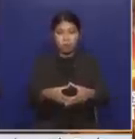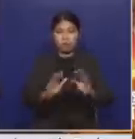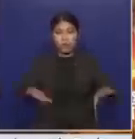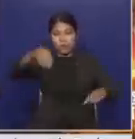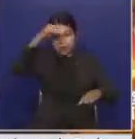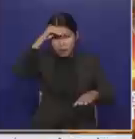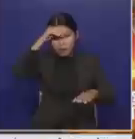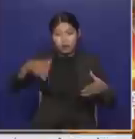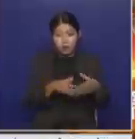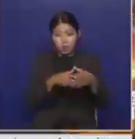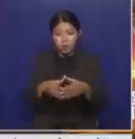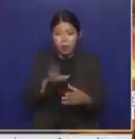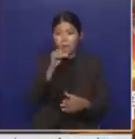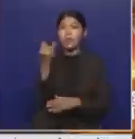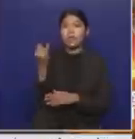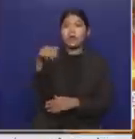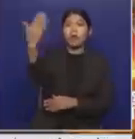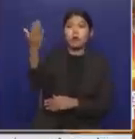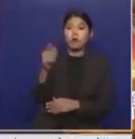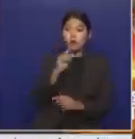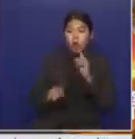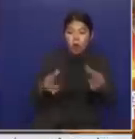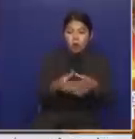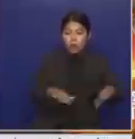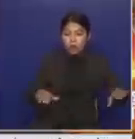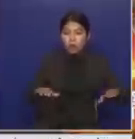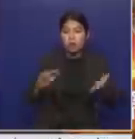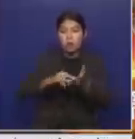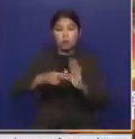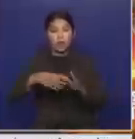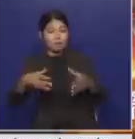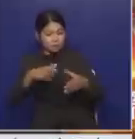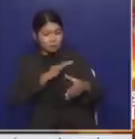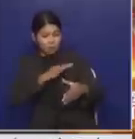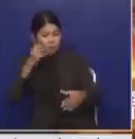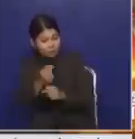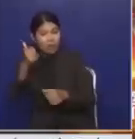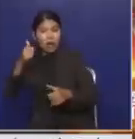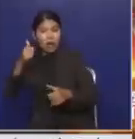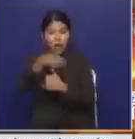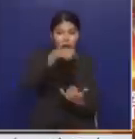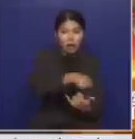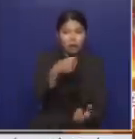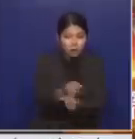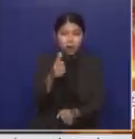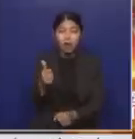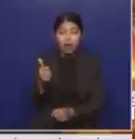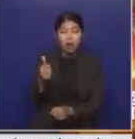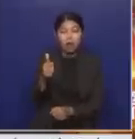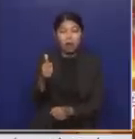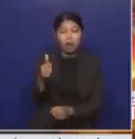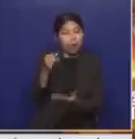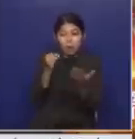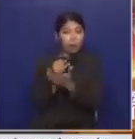ว่าเฒ่าไปด้วยอุ๊ก่อนเหมือนเป็นการรับรองความชอบธรรมในการทำร้ายประชาชนซึ่ง